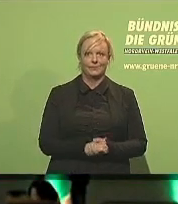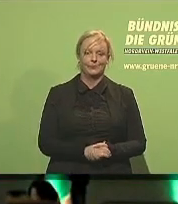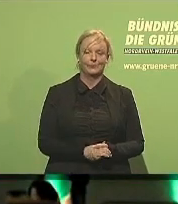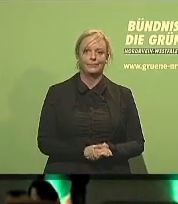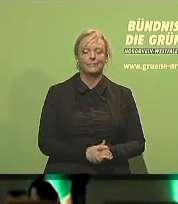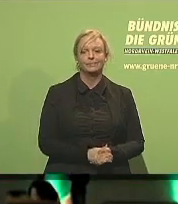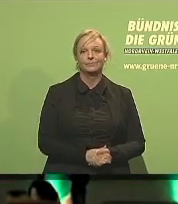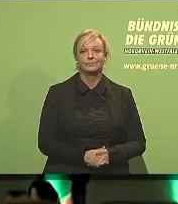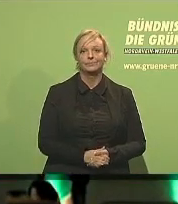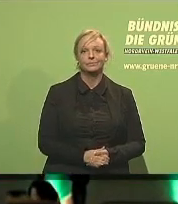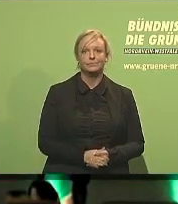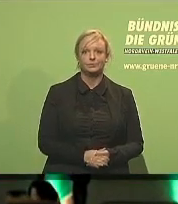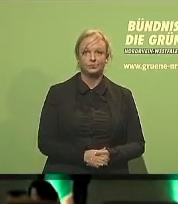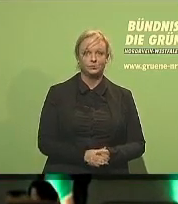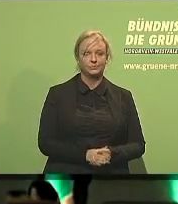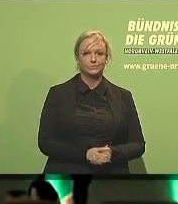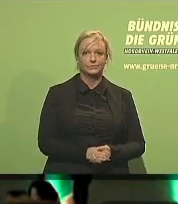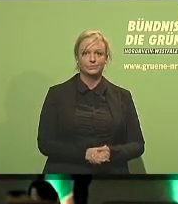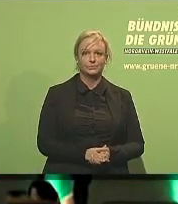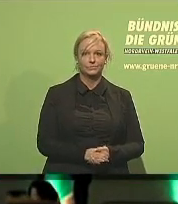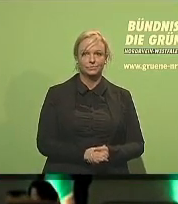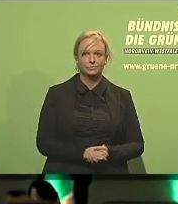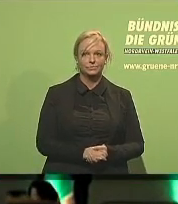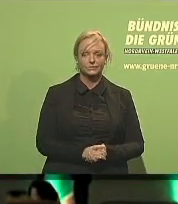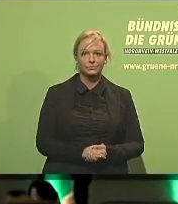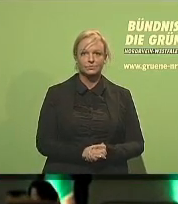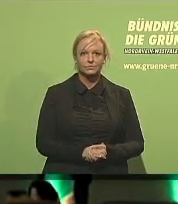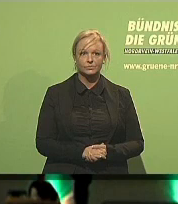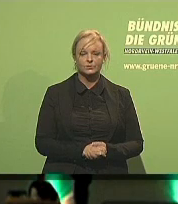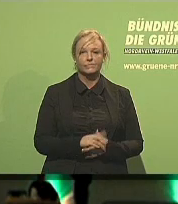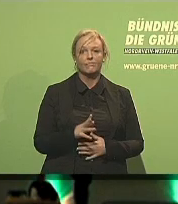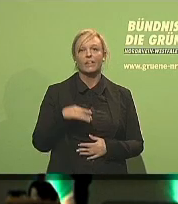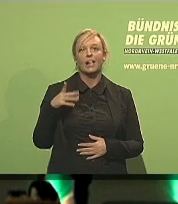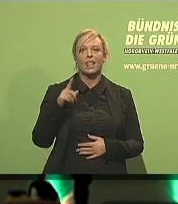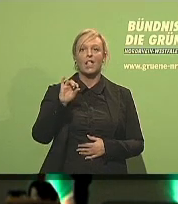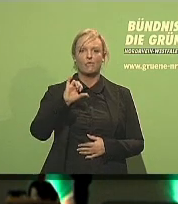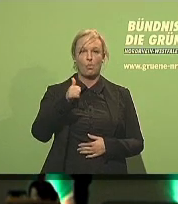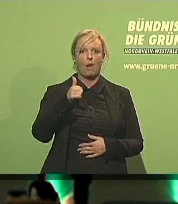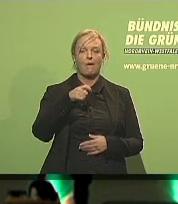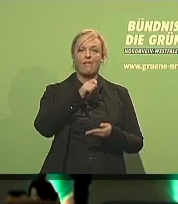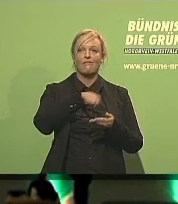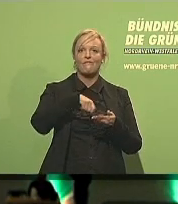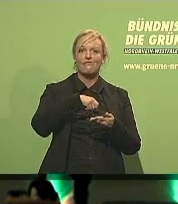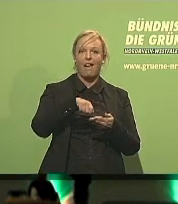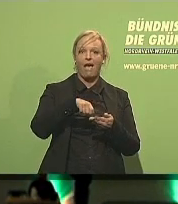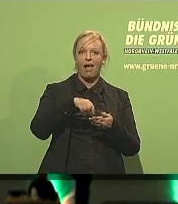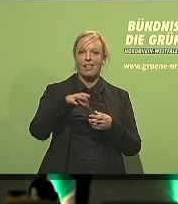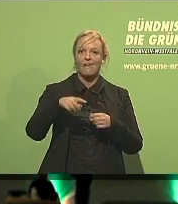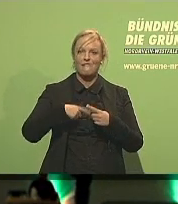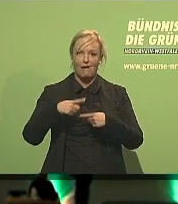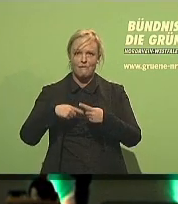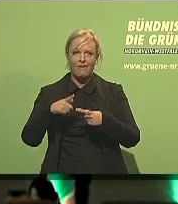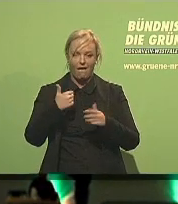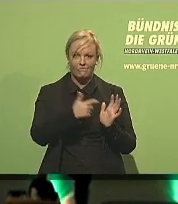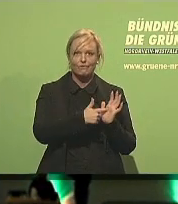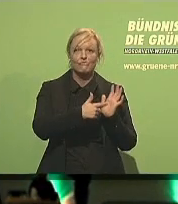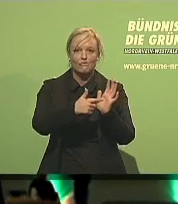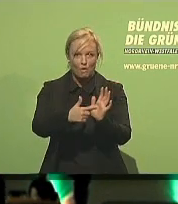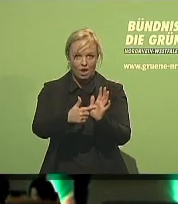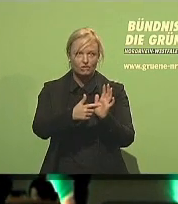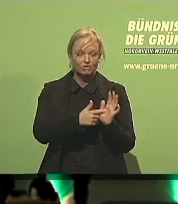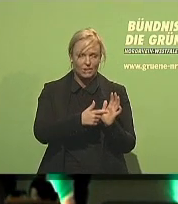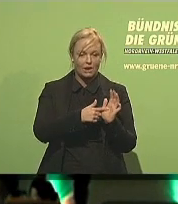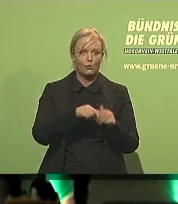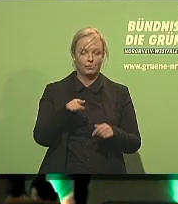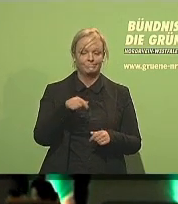Bevor du... Du wirst ja gleich uns das Wahlverfahren noch vorstellen. Und über dieses Wahlverfahren würden wir gerne